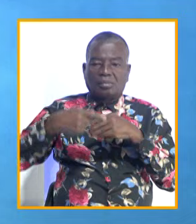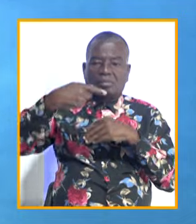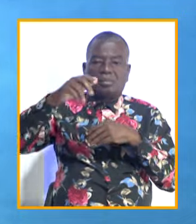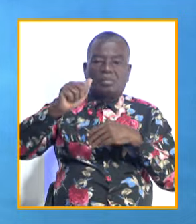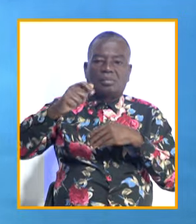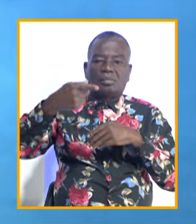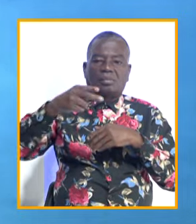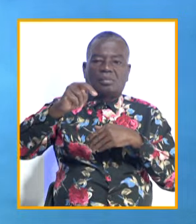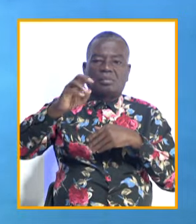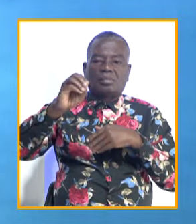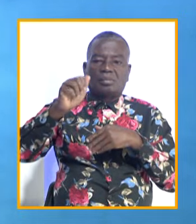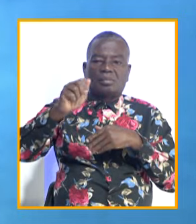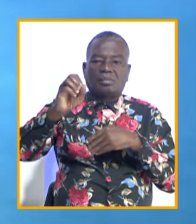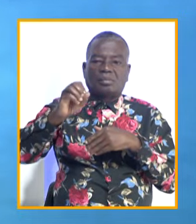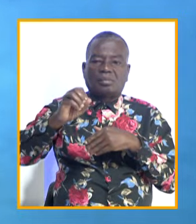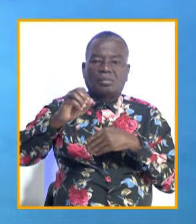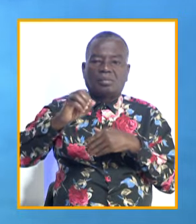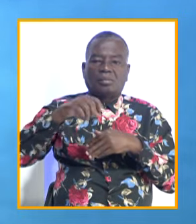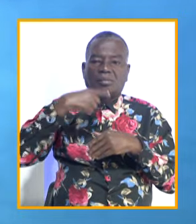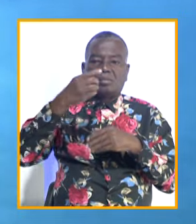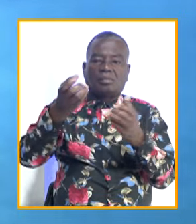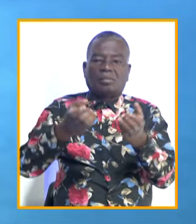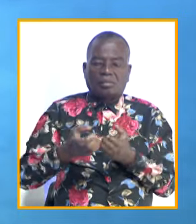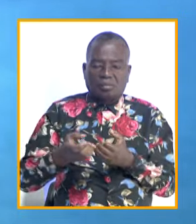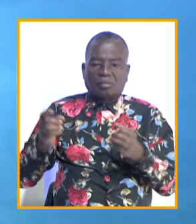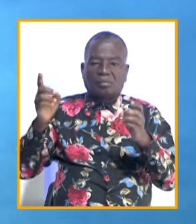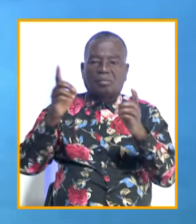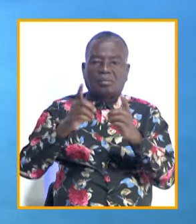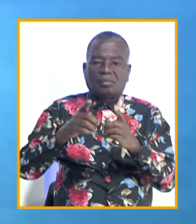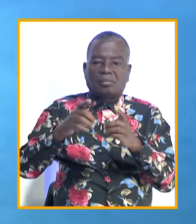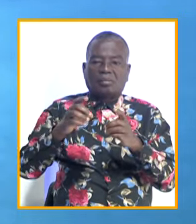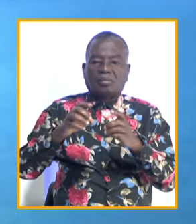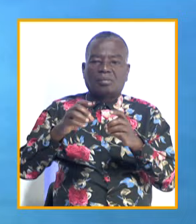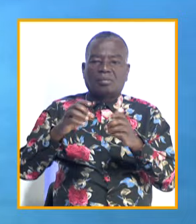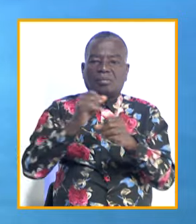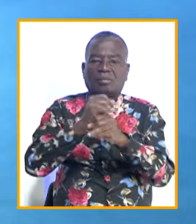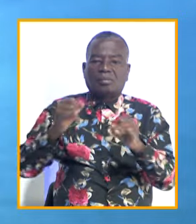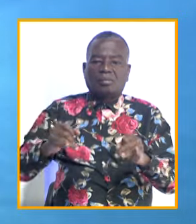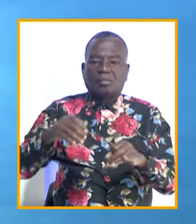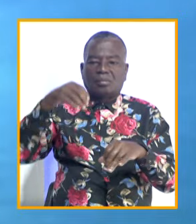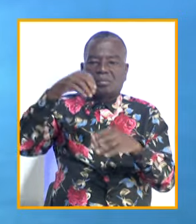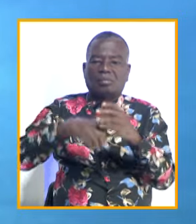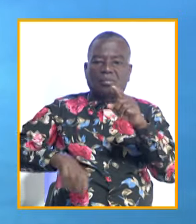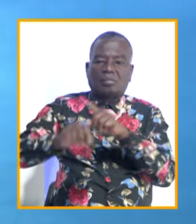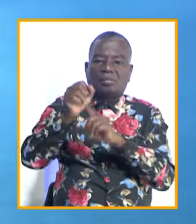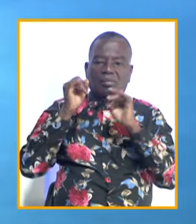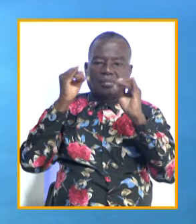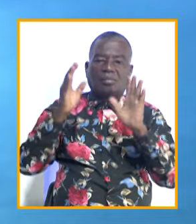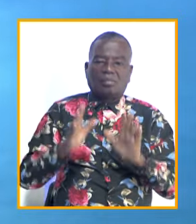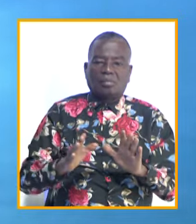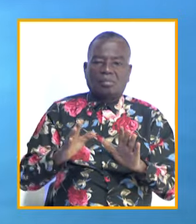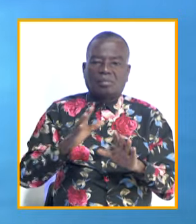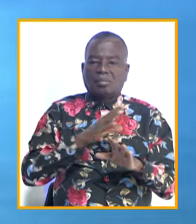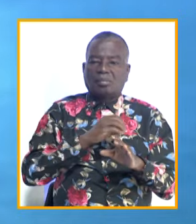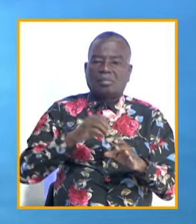également les supporters du Sporting Club de Gagnoa qui veulent retrouver leur club dans l'élite du football ivoirien. Et puis ce mardi, une